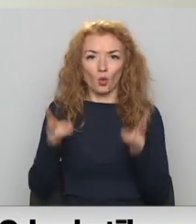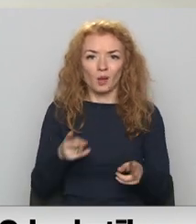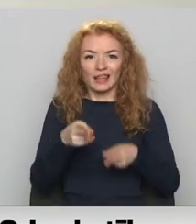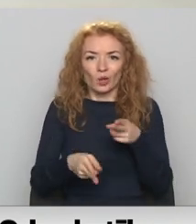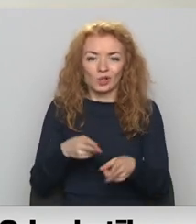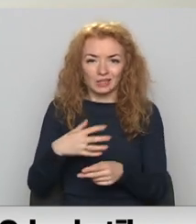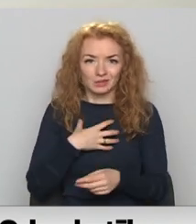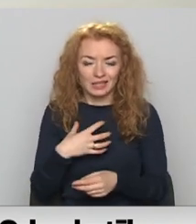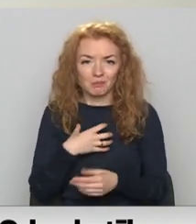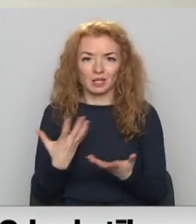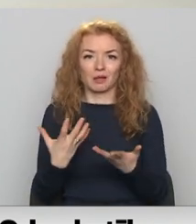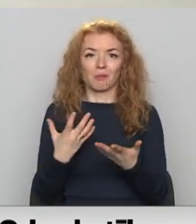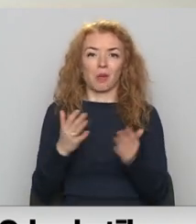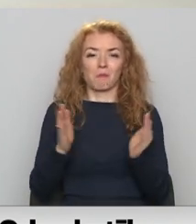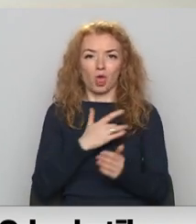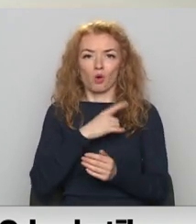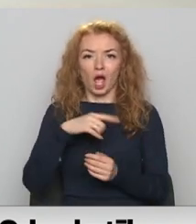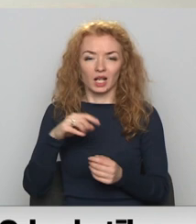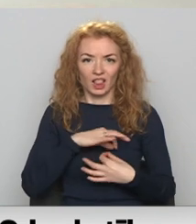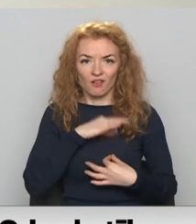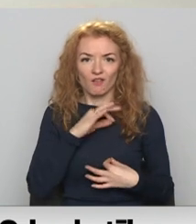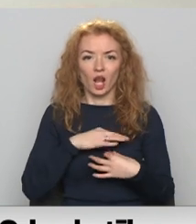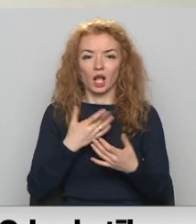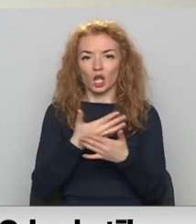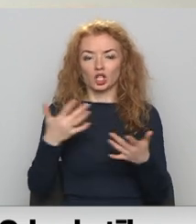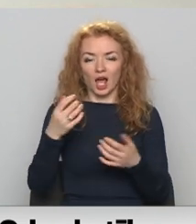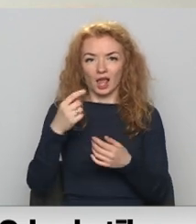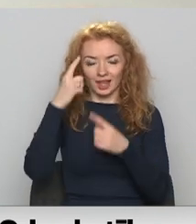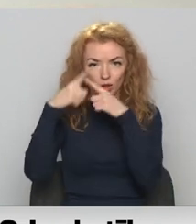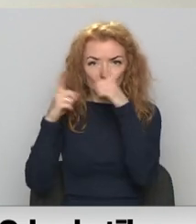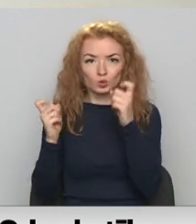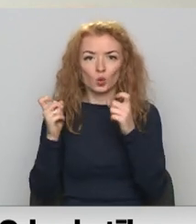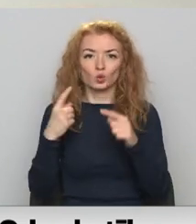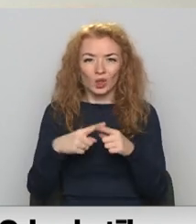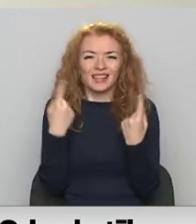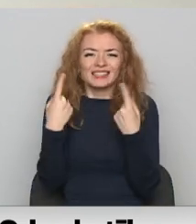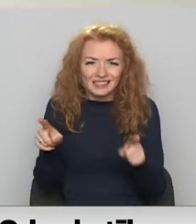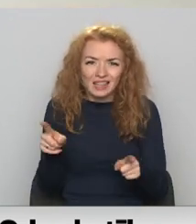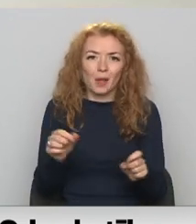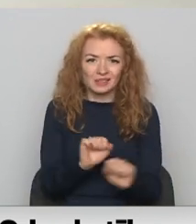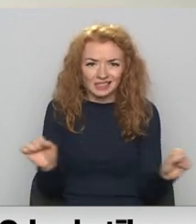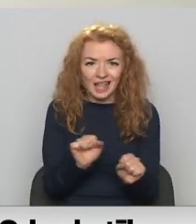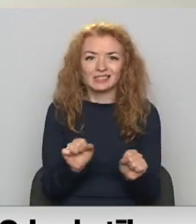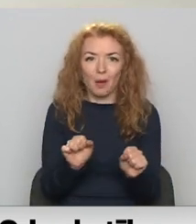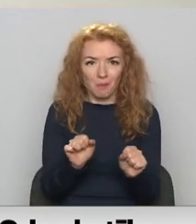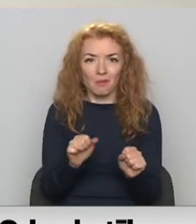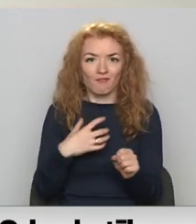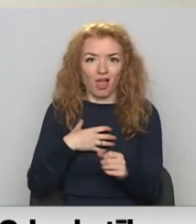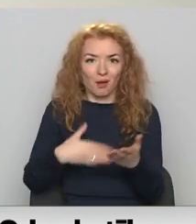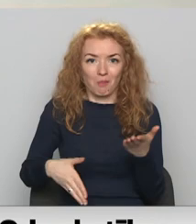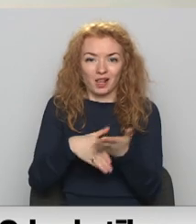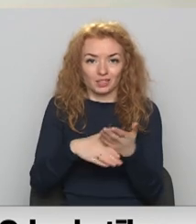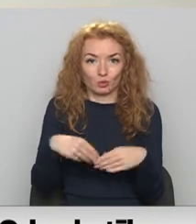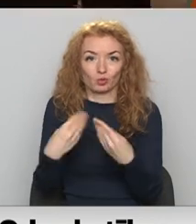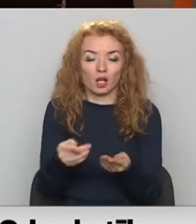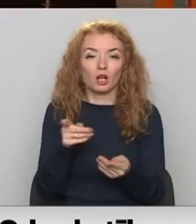ķirurģiskām slimībām, miokarda infarktiem, cerebrāliem insultiem un citām, kur ir neatliekami un steidzami iesniedz palīdzība, tas